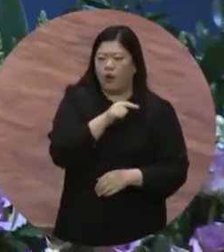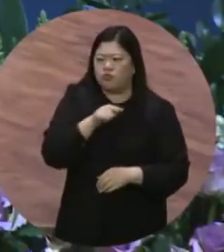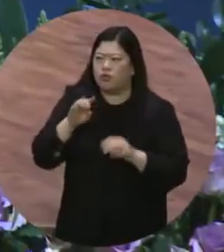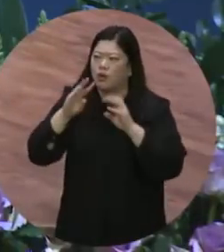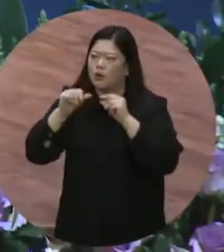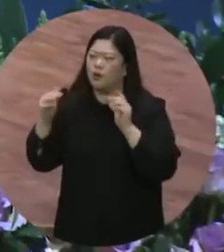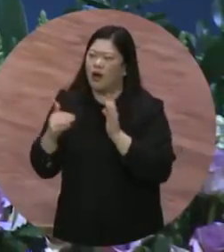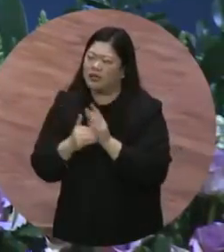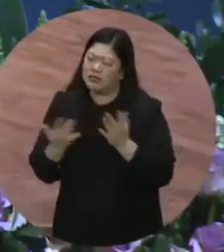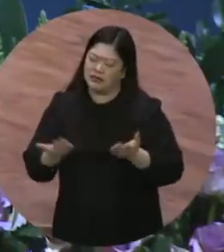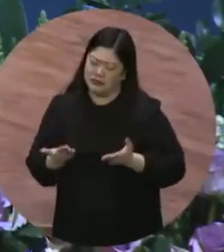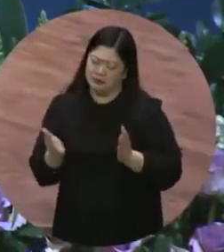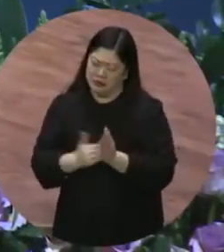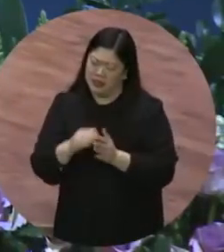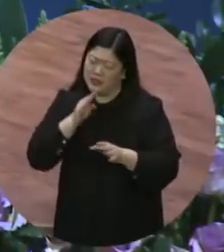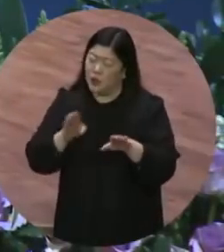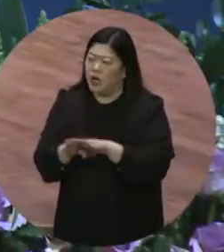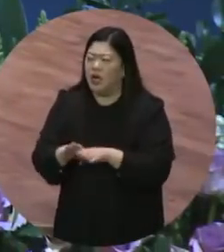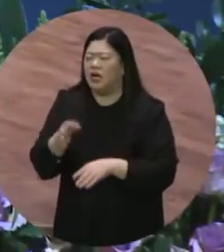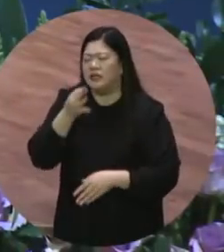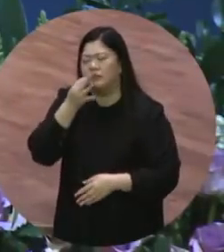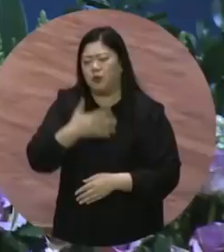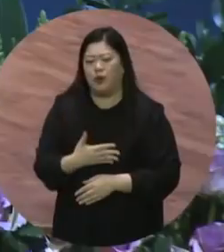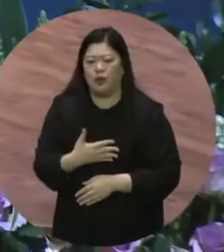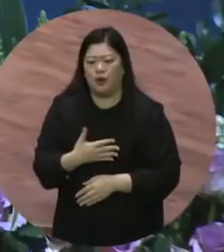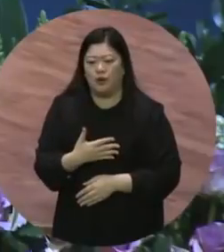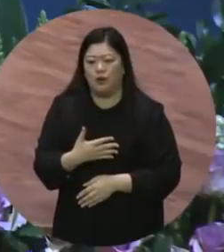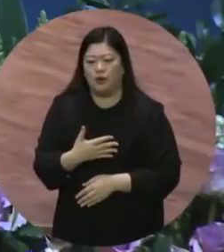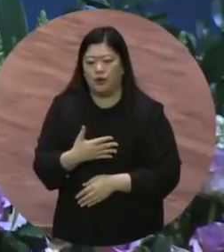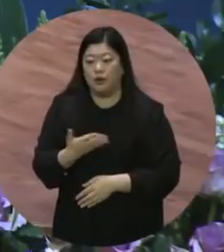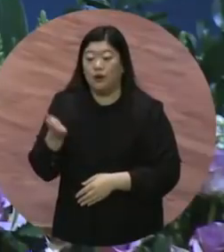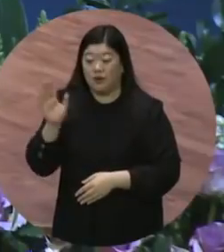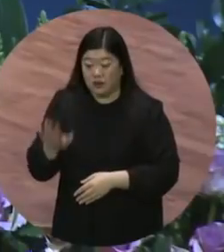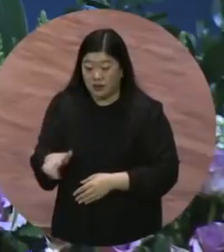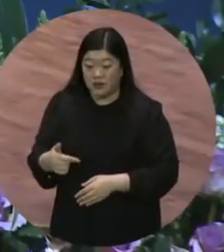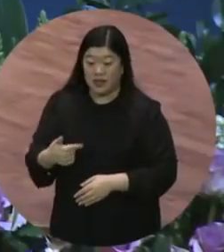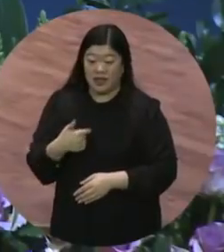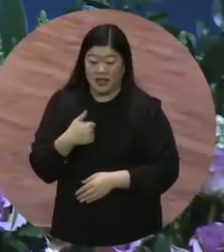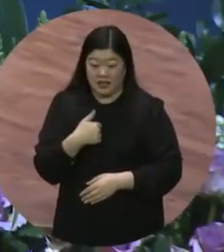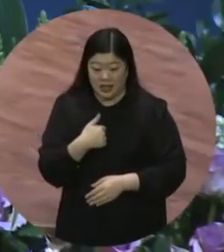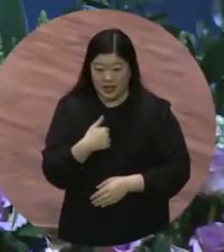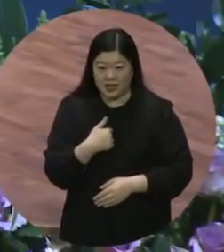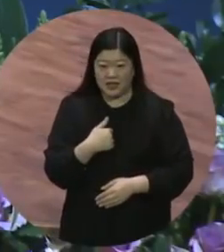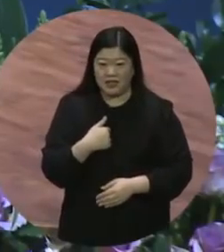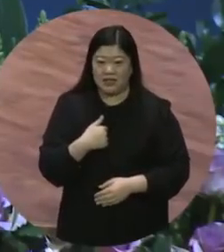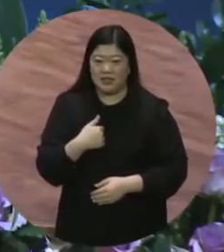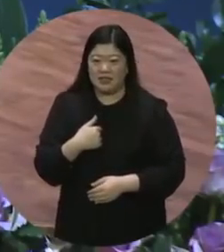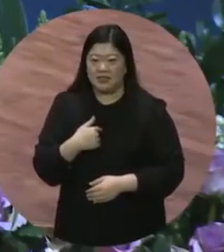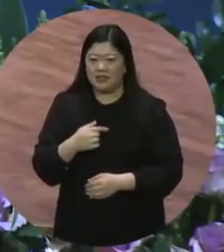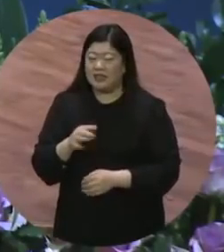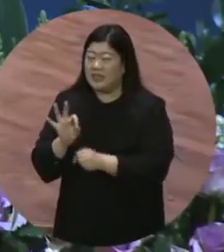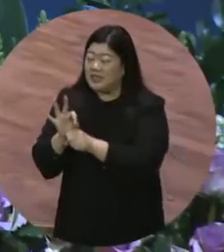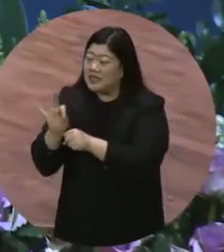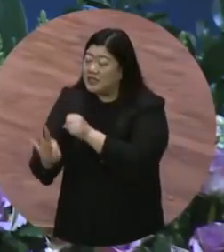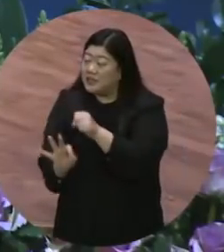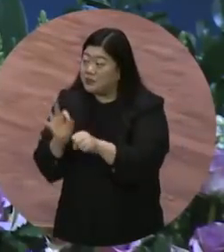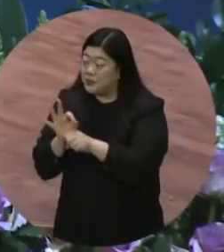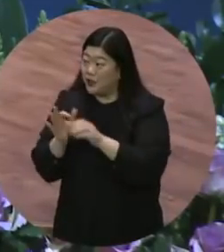속 얘기를 하는데 목사님 수년 동안 한 번도 아니 한 장도 성경을 읽지를